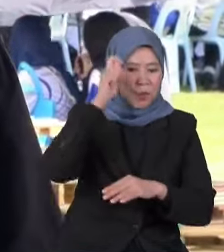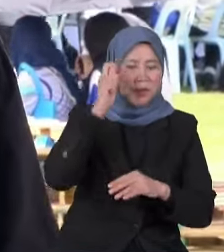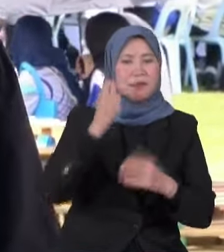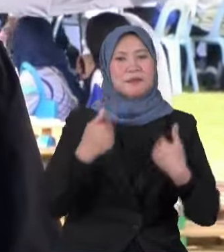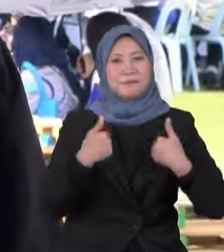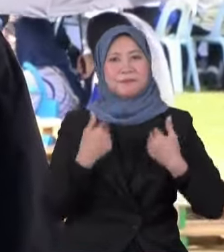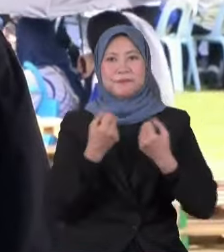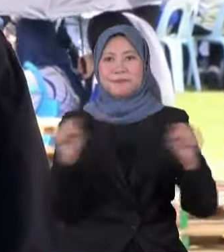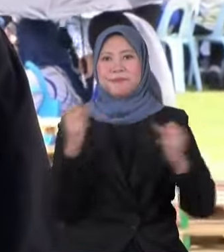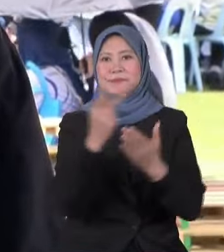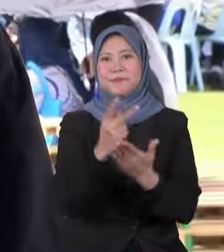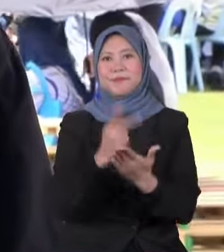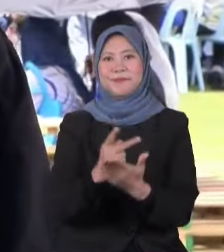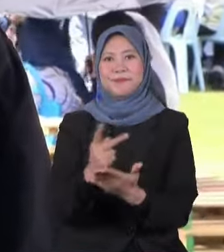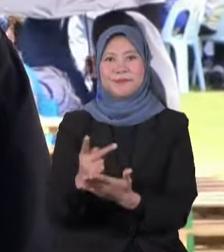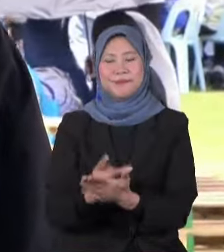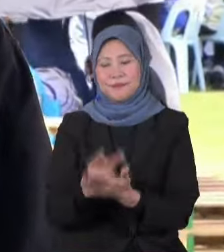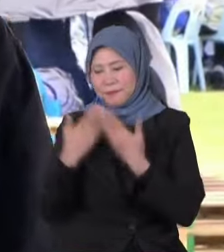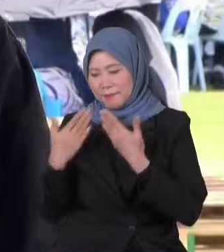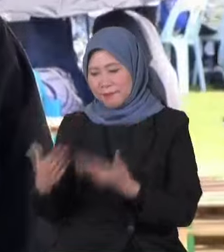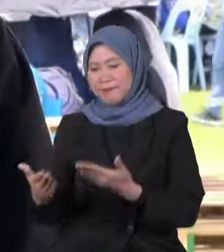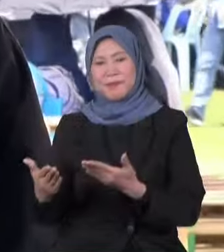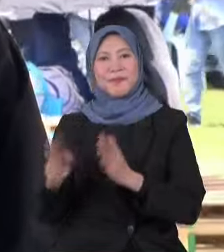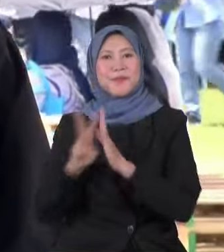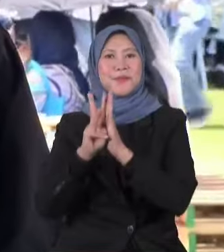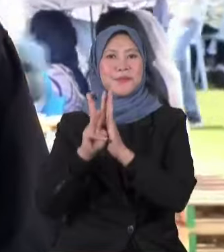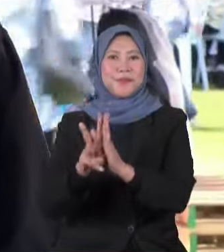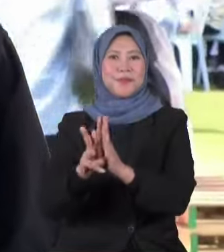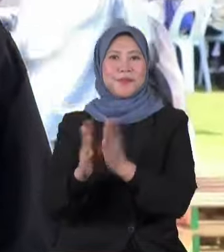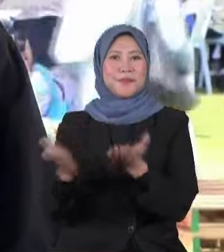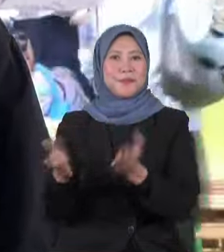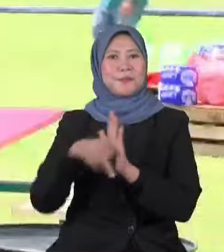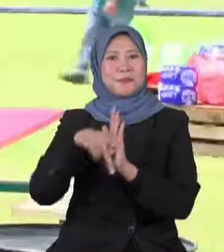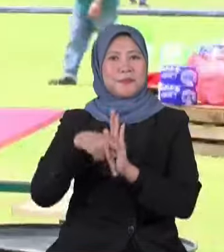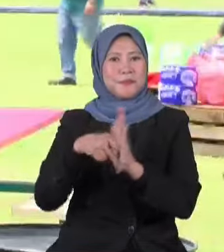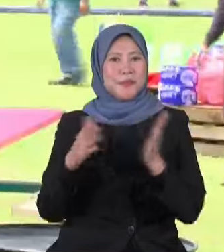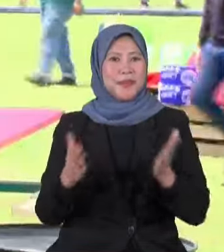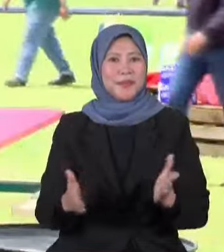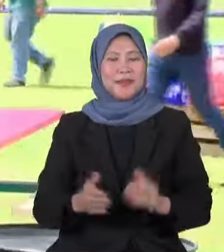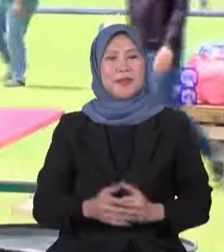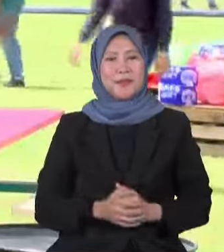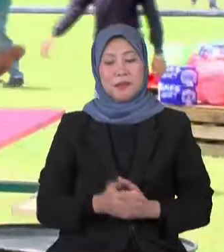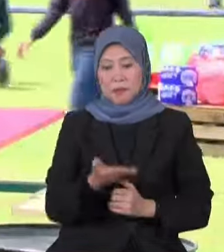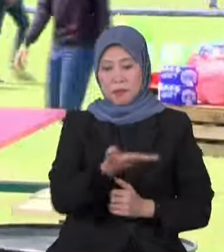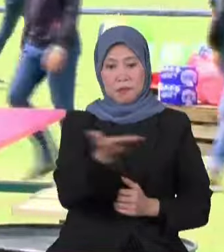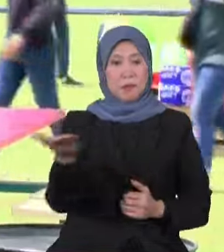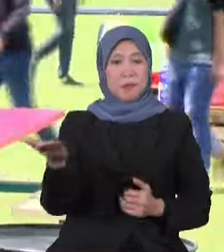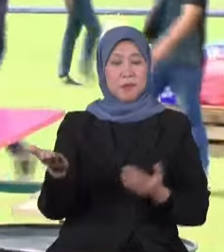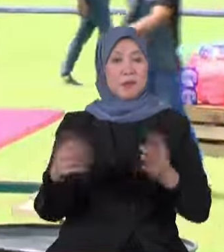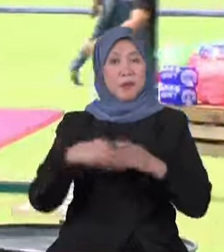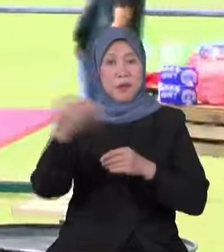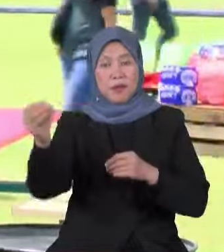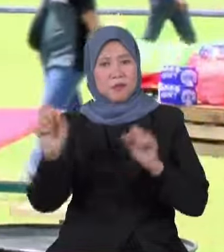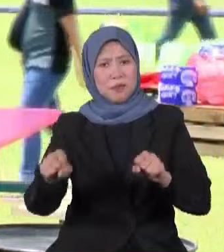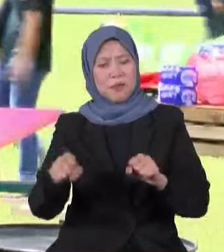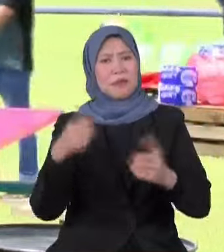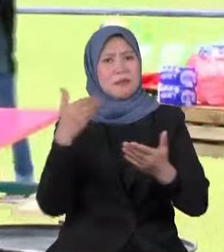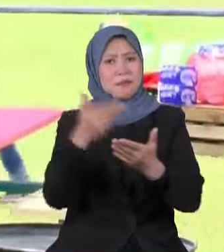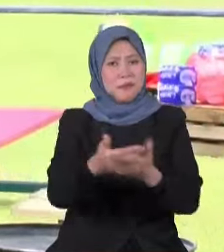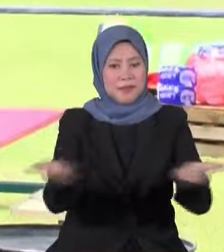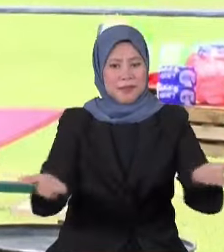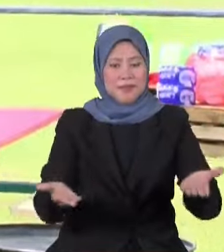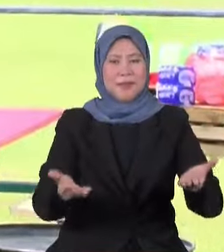Terima kasih Izzy. Itu dia perkongsian daripada salah seorang wakil rerurai kita pada hari ini. Itu yang kita mahukan supaya anda di luar sana tertarik untuk sama-sama